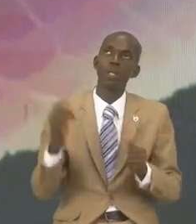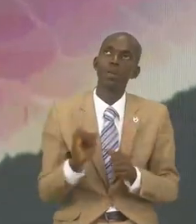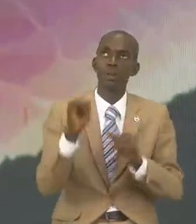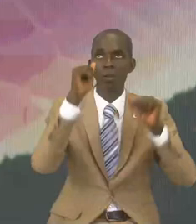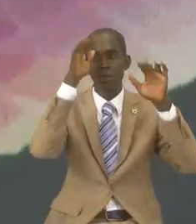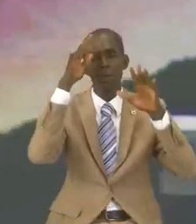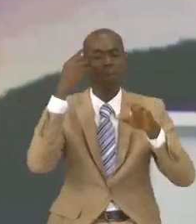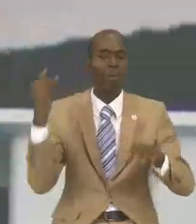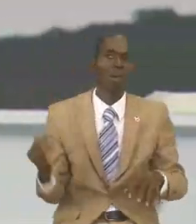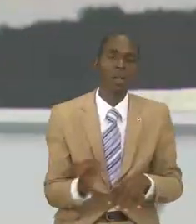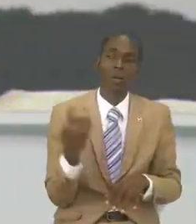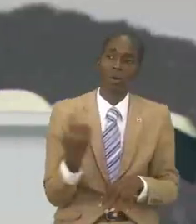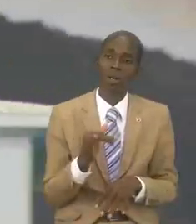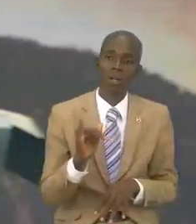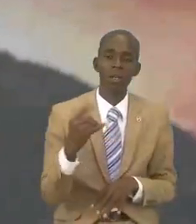pour toujours,